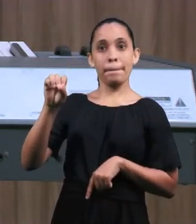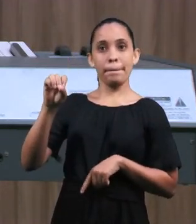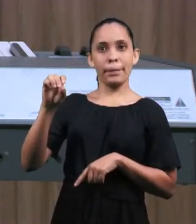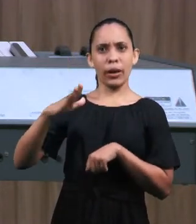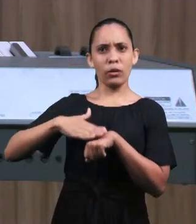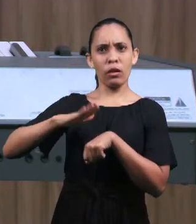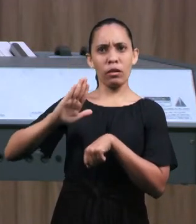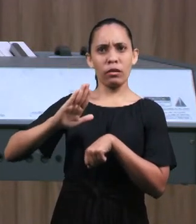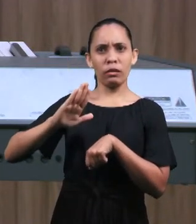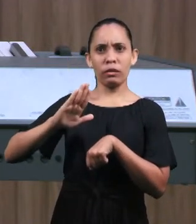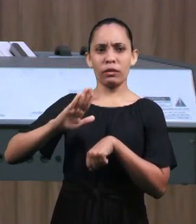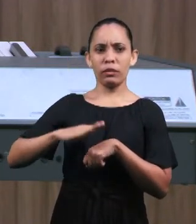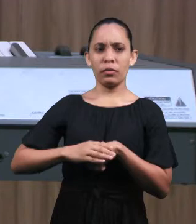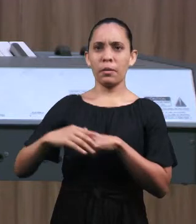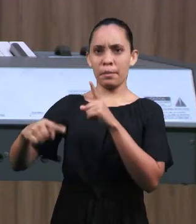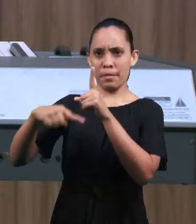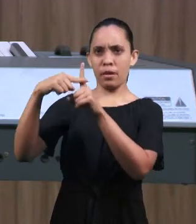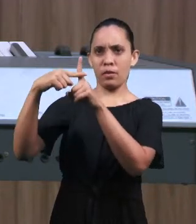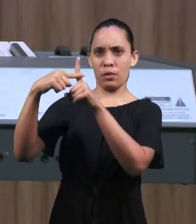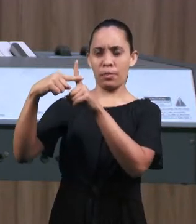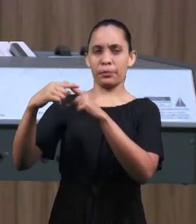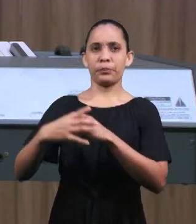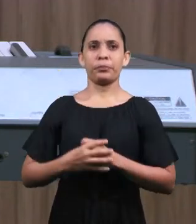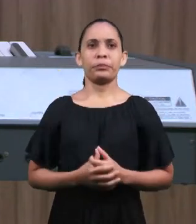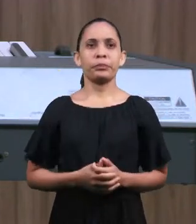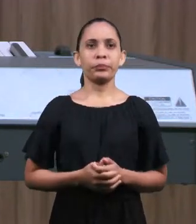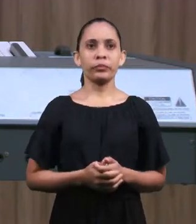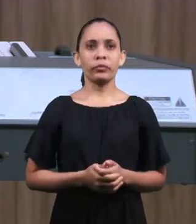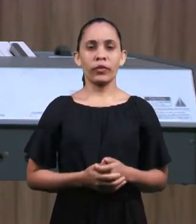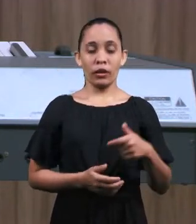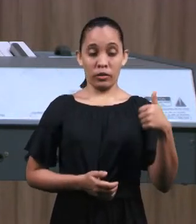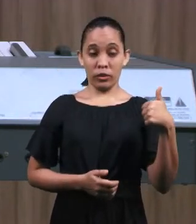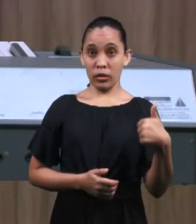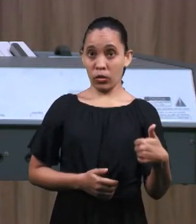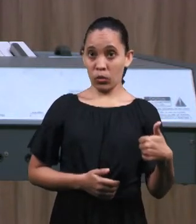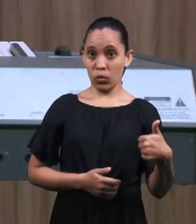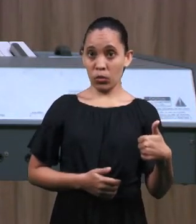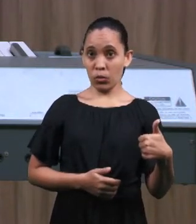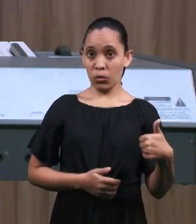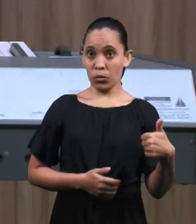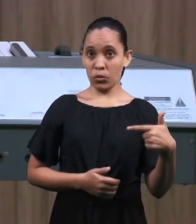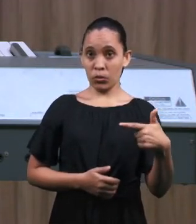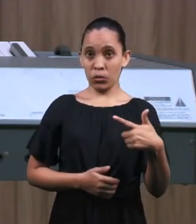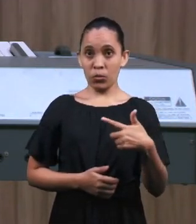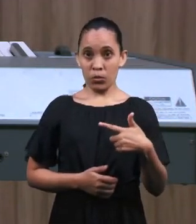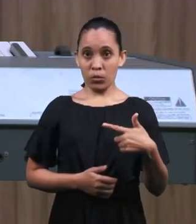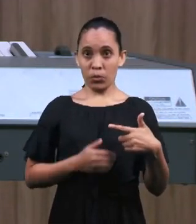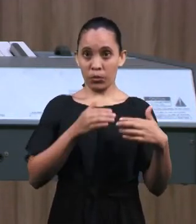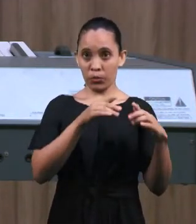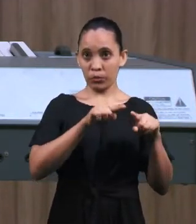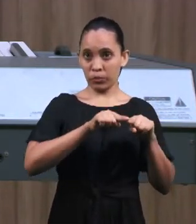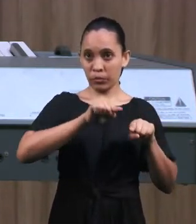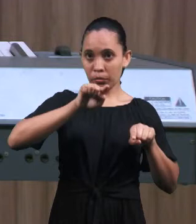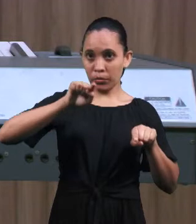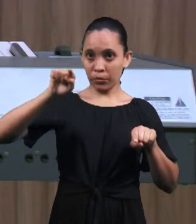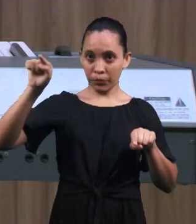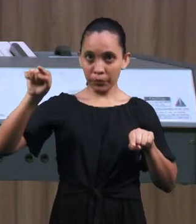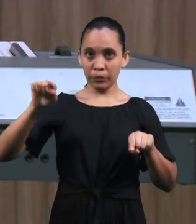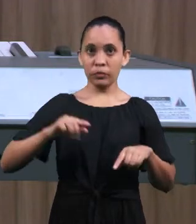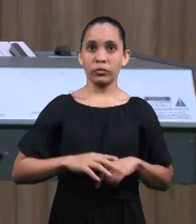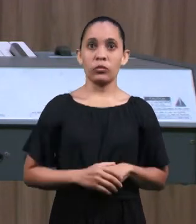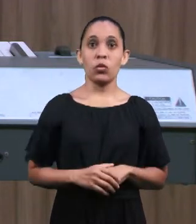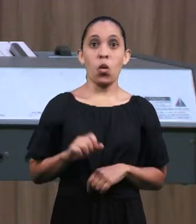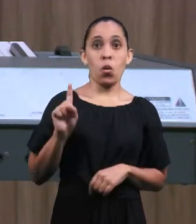Do majeur. Donc, au clavier, avec le doigt 1 au Do, nous allons travailler l'échelle Do majeur. Allons-y. 1, 2,